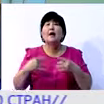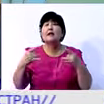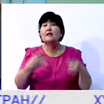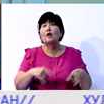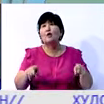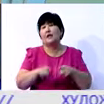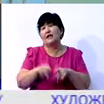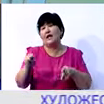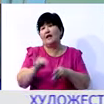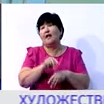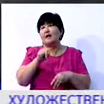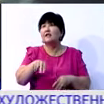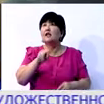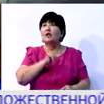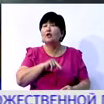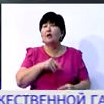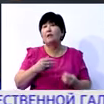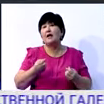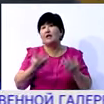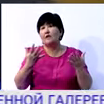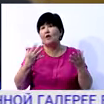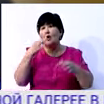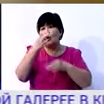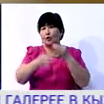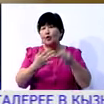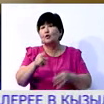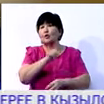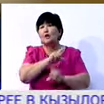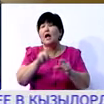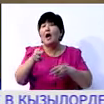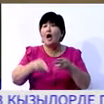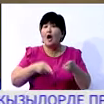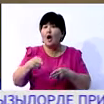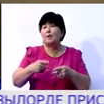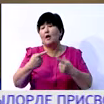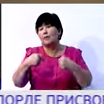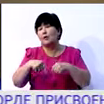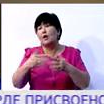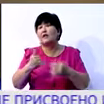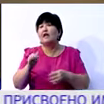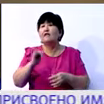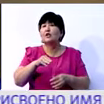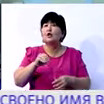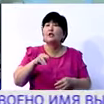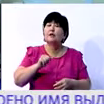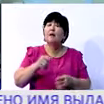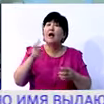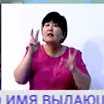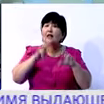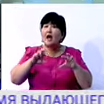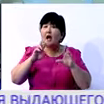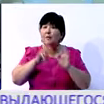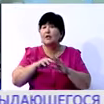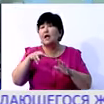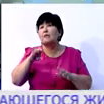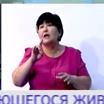так и лечением. Здесь работают дневные и круглосуточные стационары, операционный блок, отделение физиотерапии, лаборатория, центр